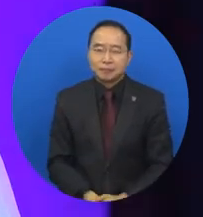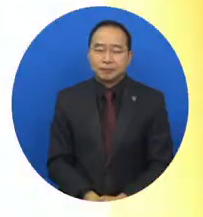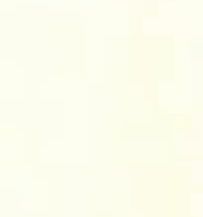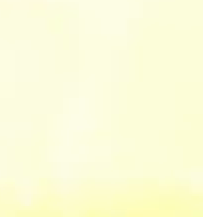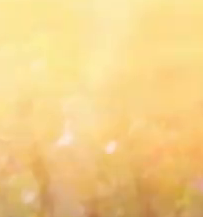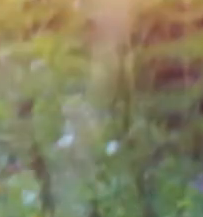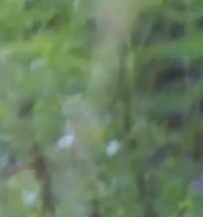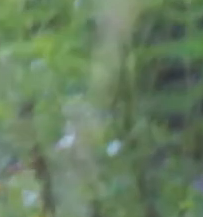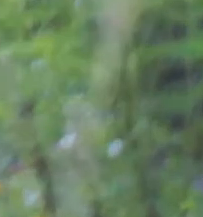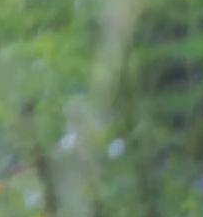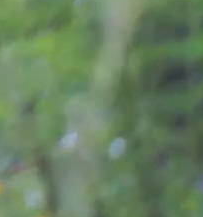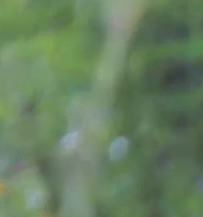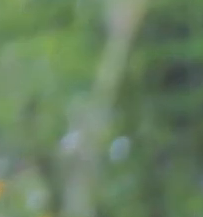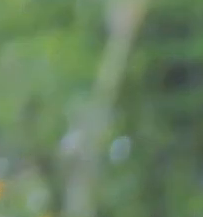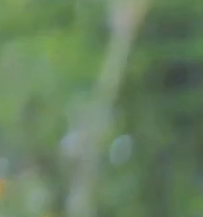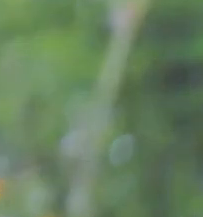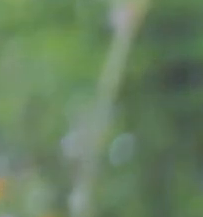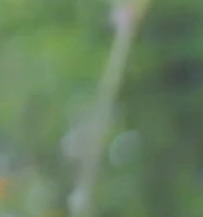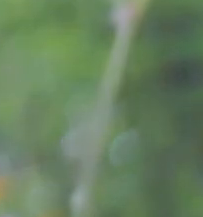되었습니다.